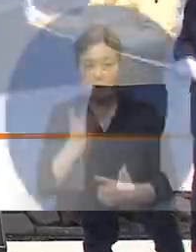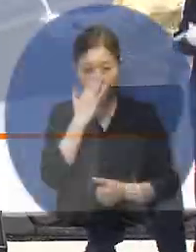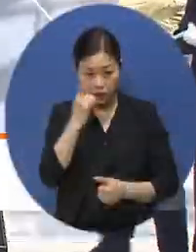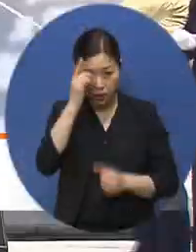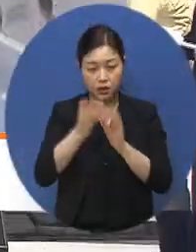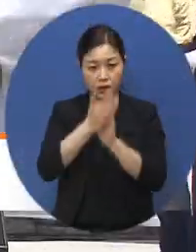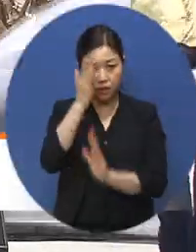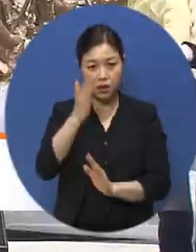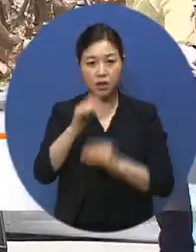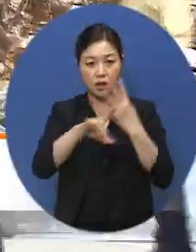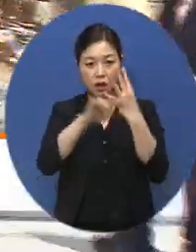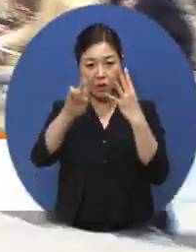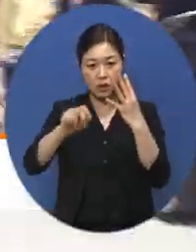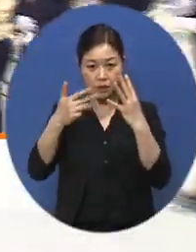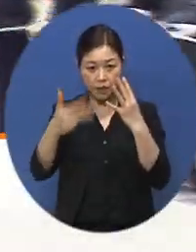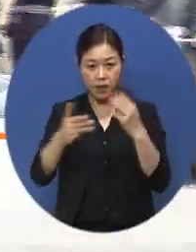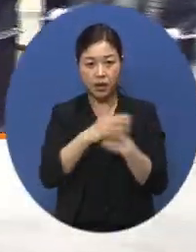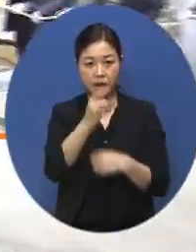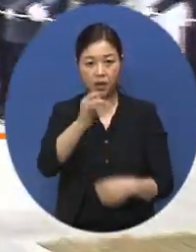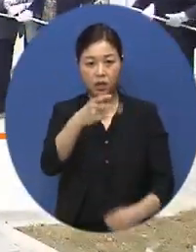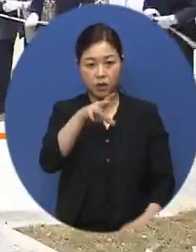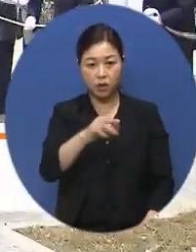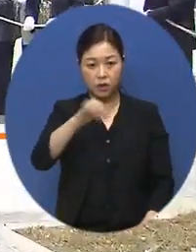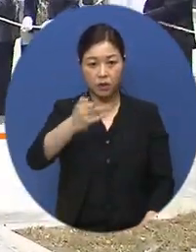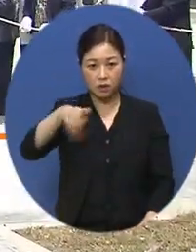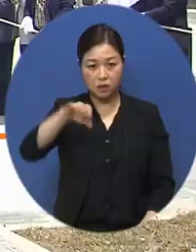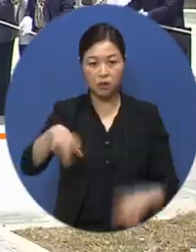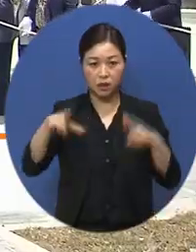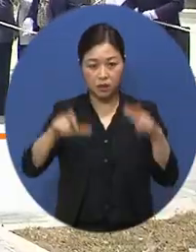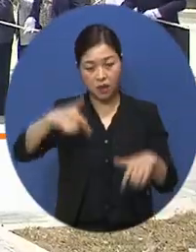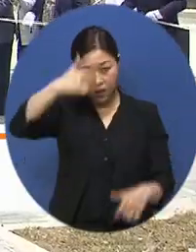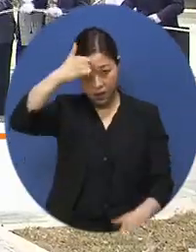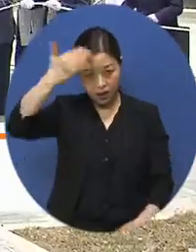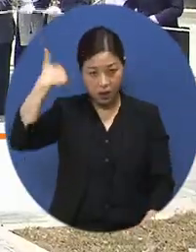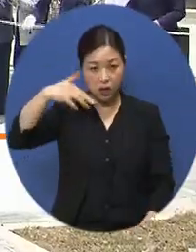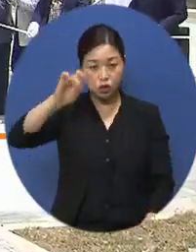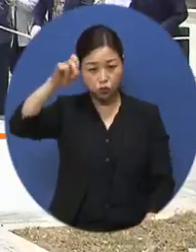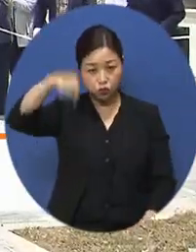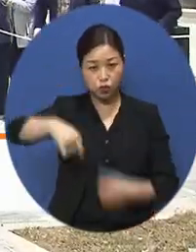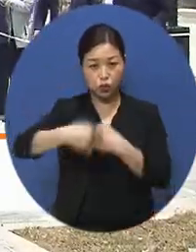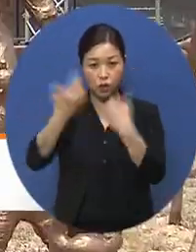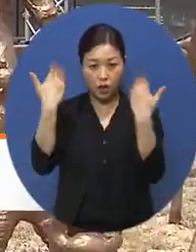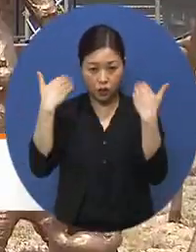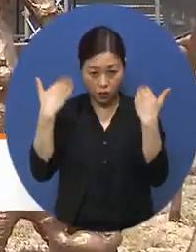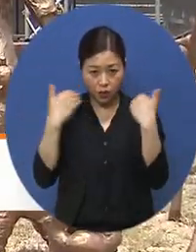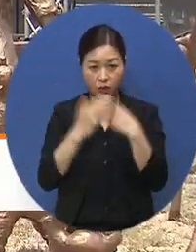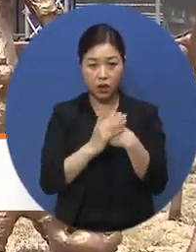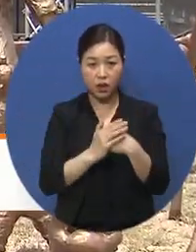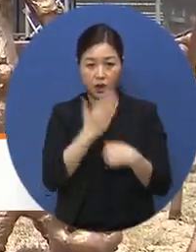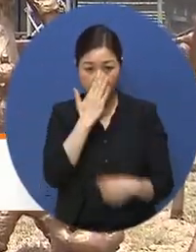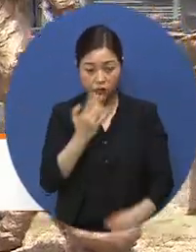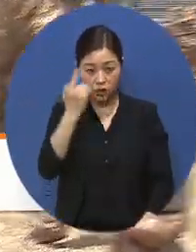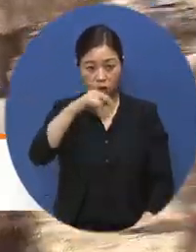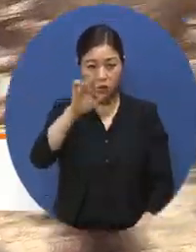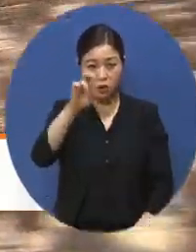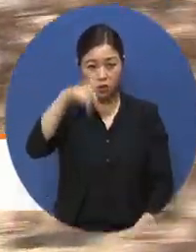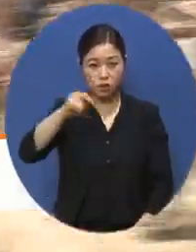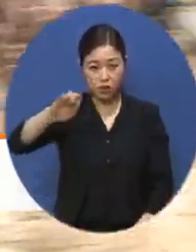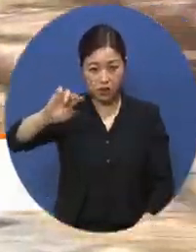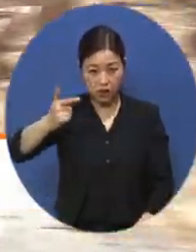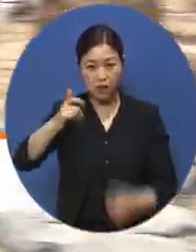춘천시는 지난 28일 해룡면 신성리 예충무초등학교에 춘천 정유재란 역사공원